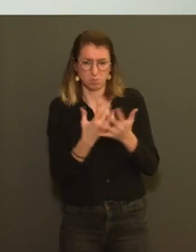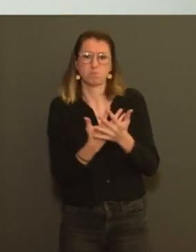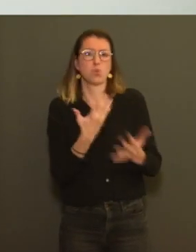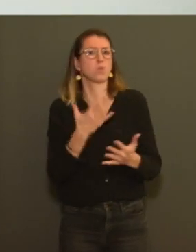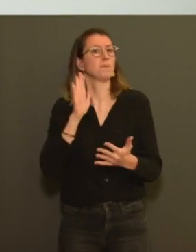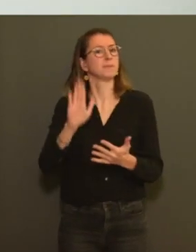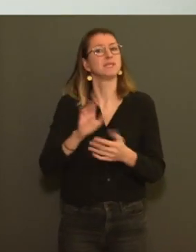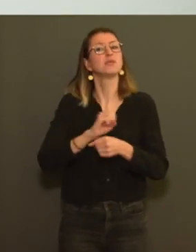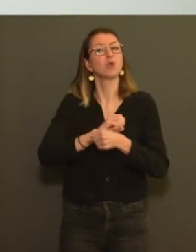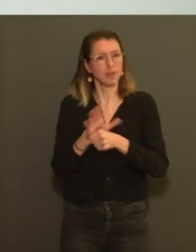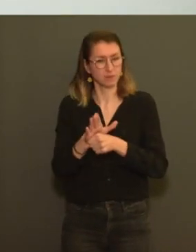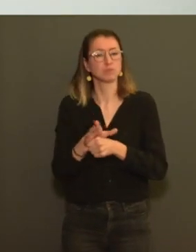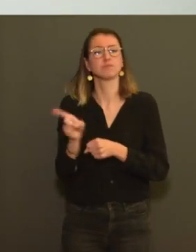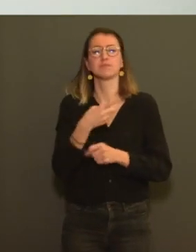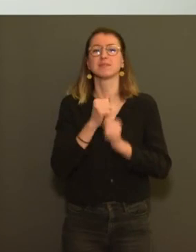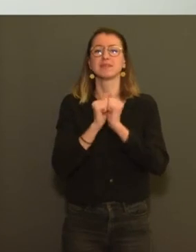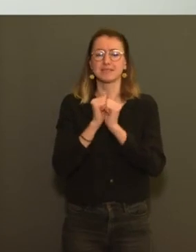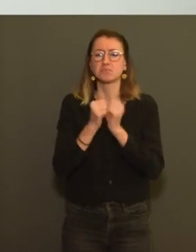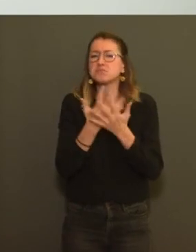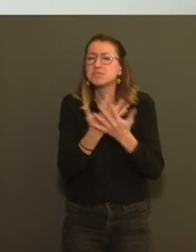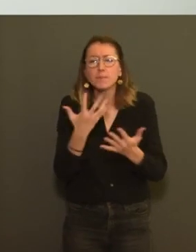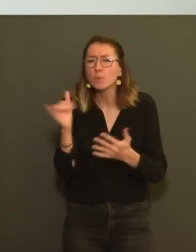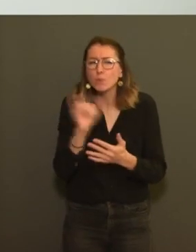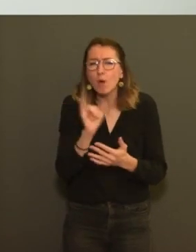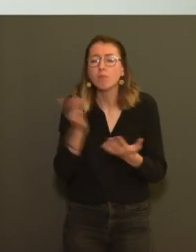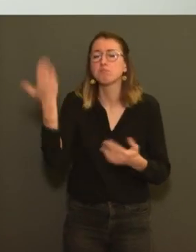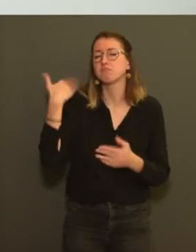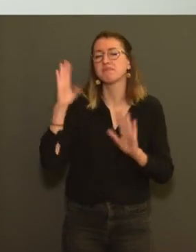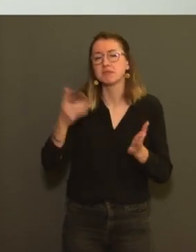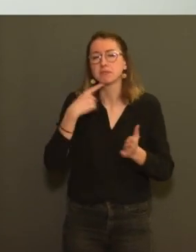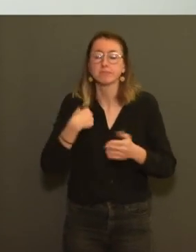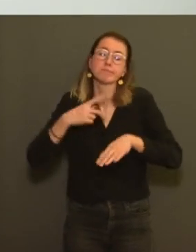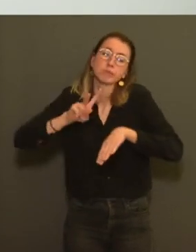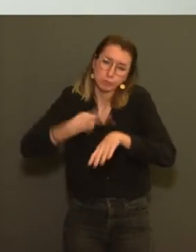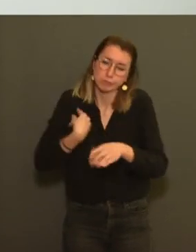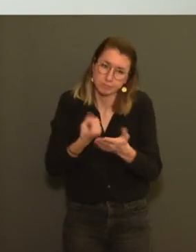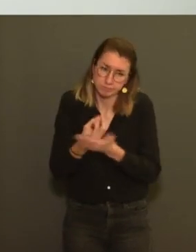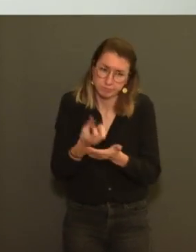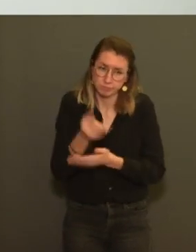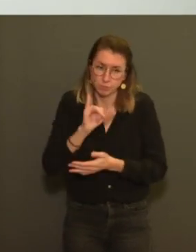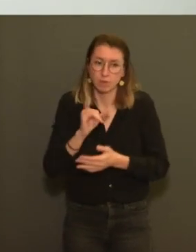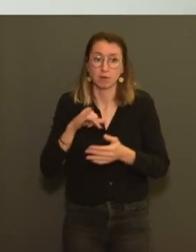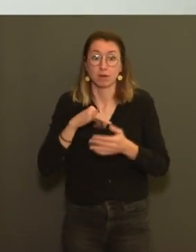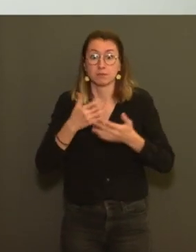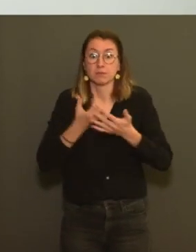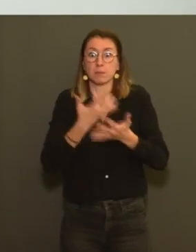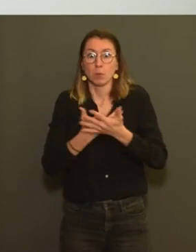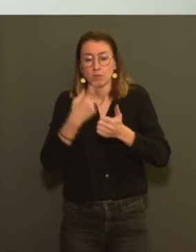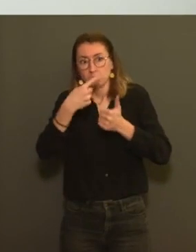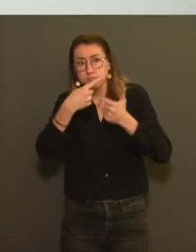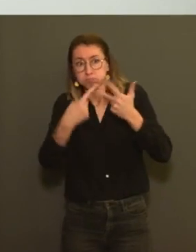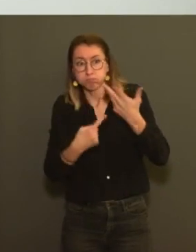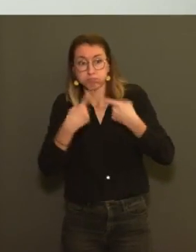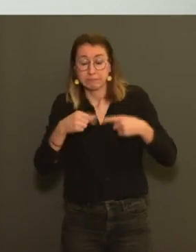répéter. Ces symptômes sont extrêmement pléomorphes, malheureusement, ce n'est pas facile parce qu'il y a beaucoup de symptômes différents,